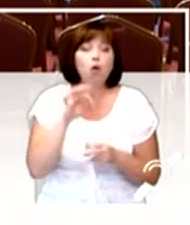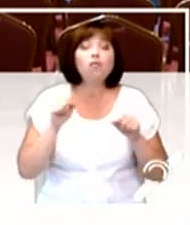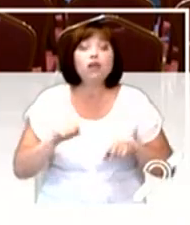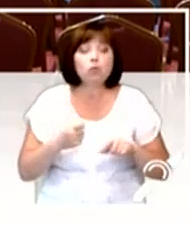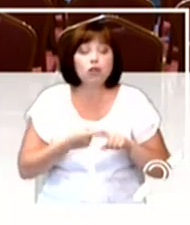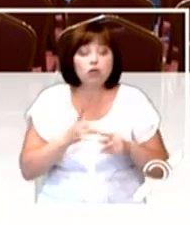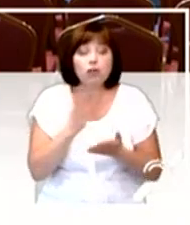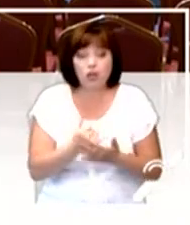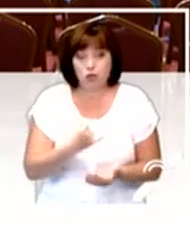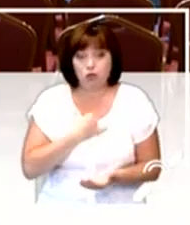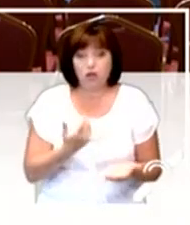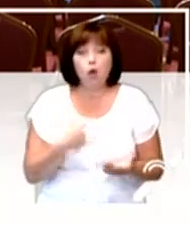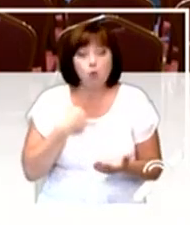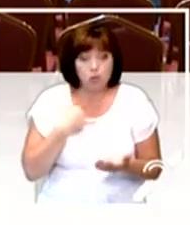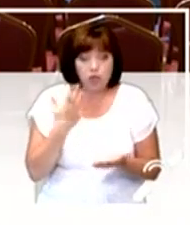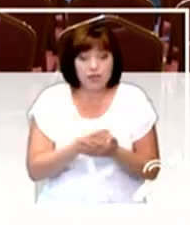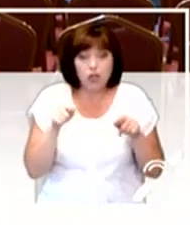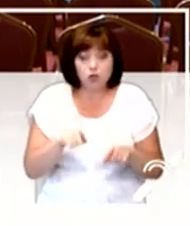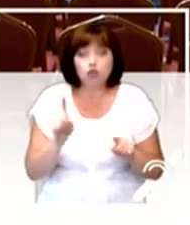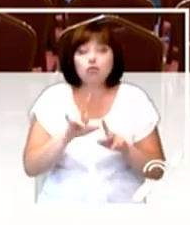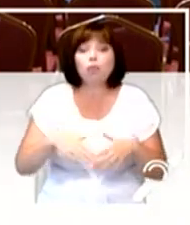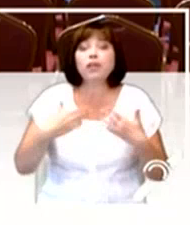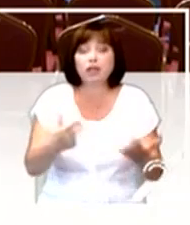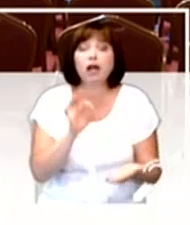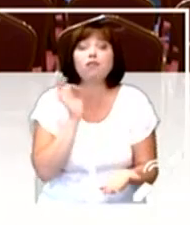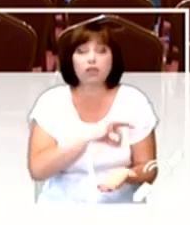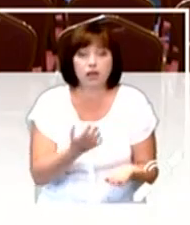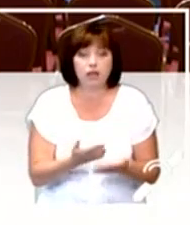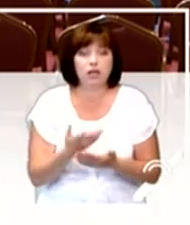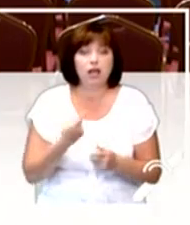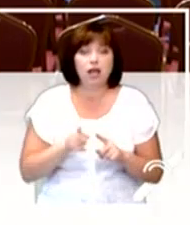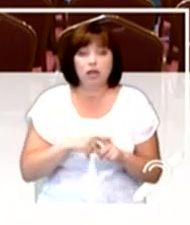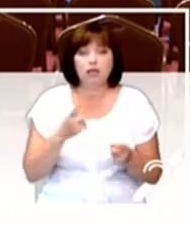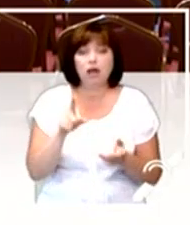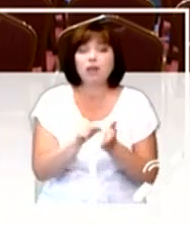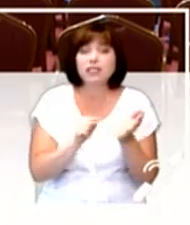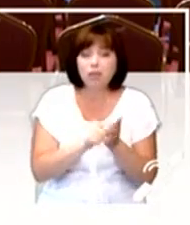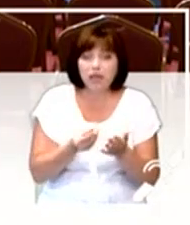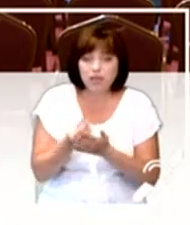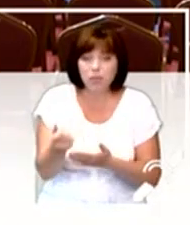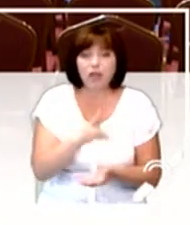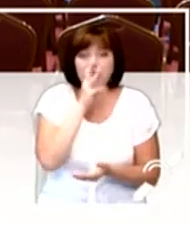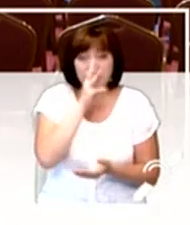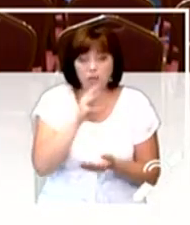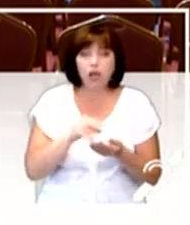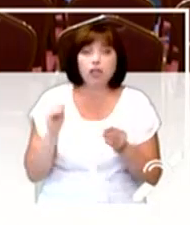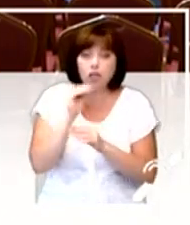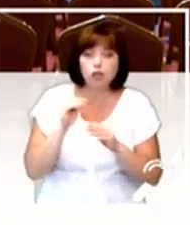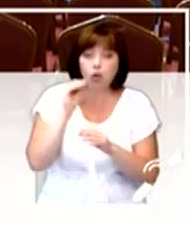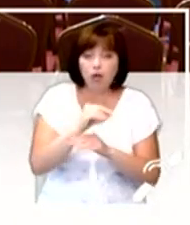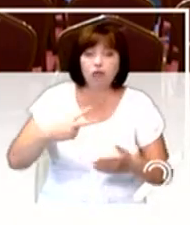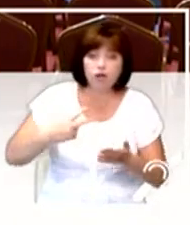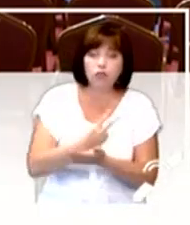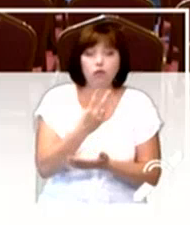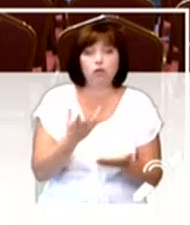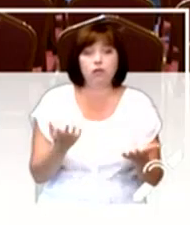oportunitățile pe care le avem, pentru că noi avem oportunități aici, stagii plătite, avem salarii majorate, dublate